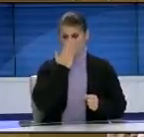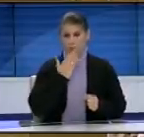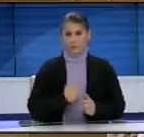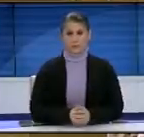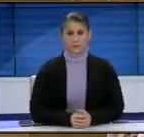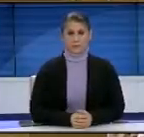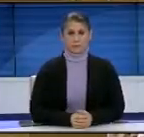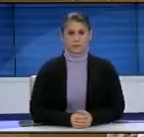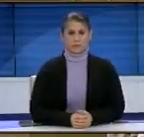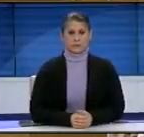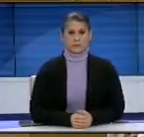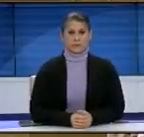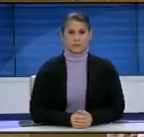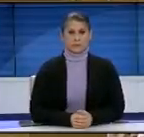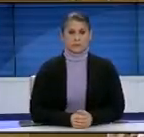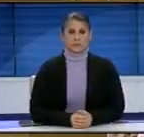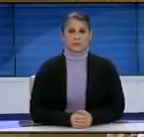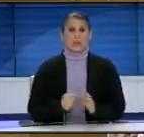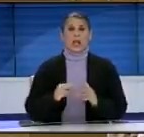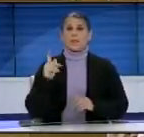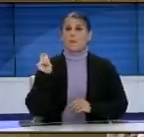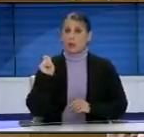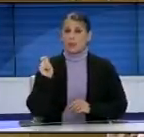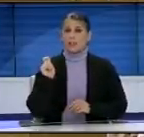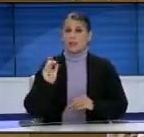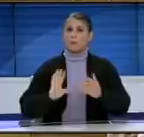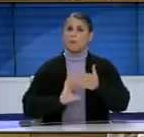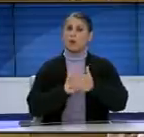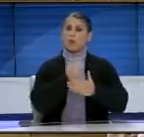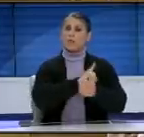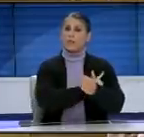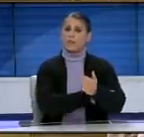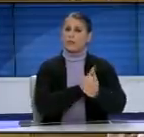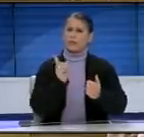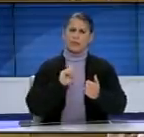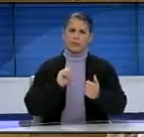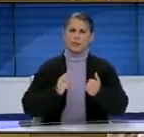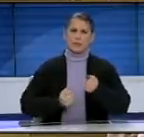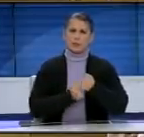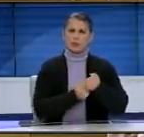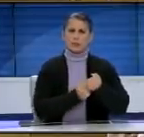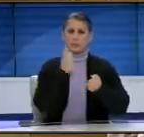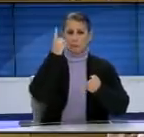η αξιωματική αντιπολίτευση και οι προοδευτικές δυνάμεις στον τόπο δεν υποστηρίζουν αλακάρτ.